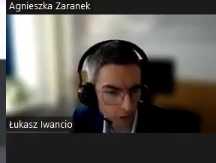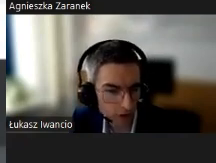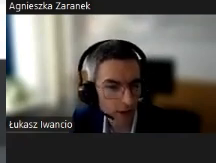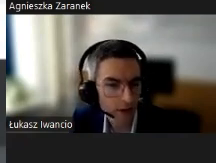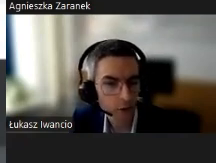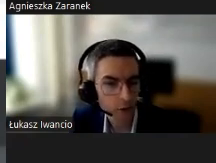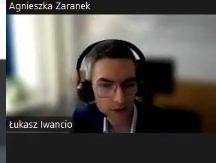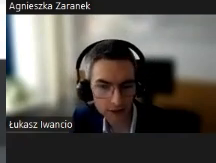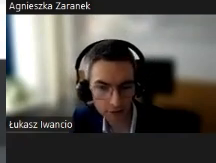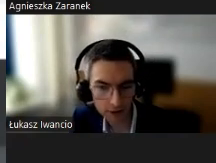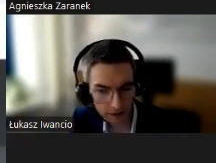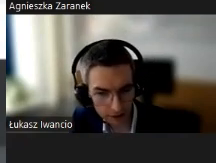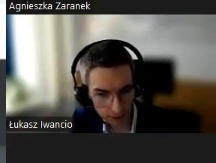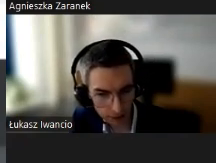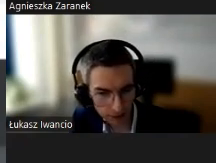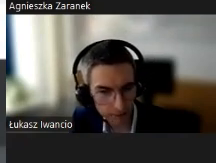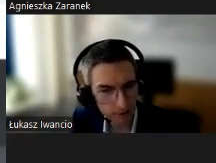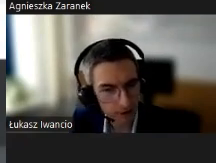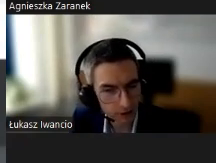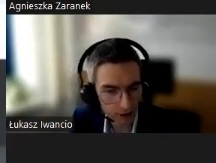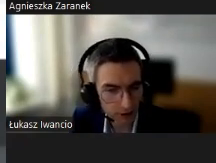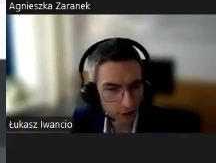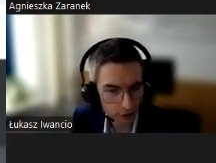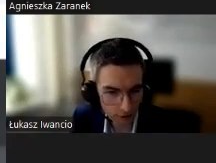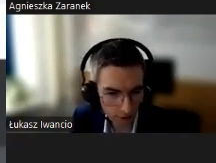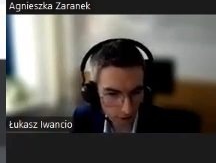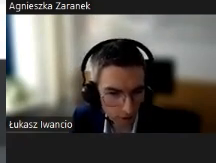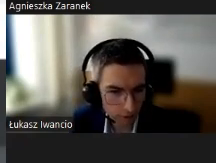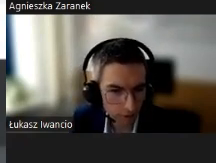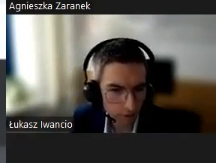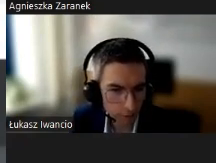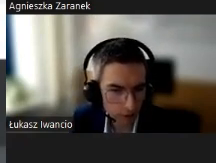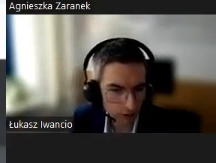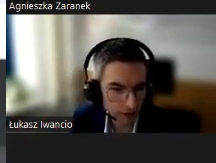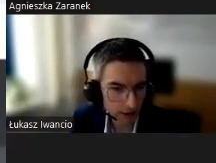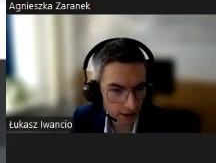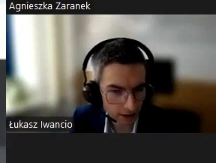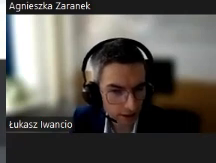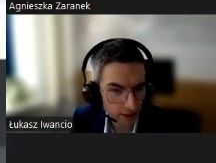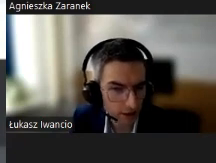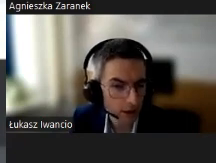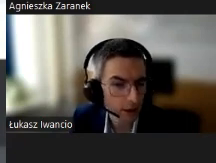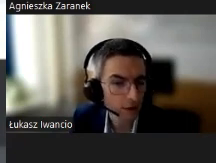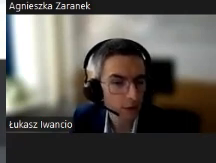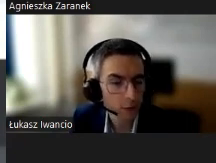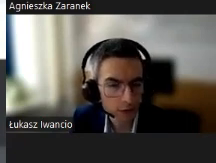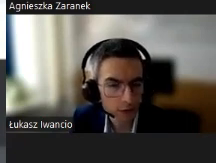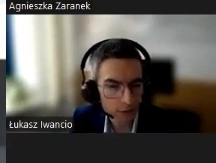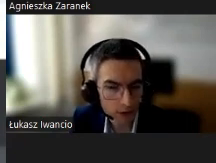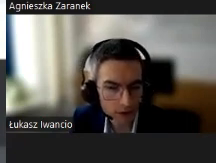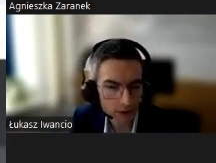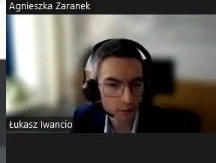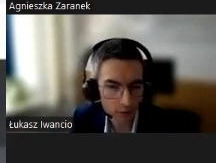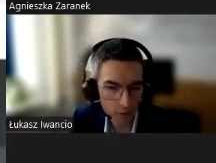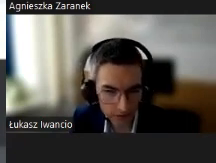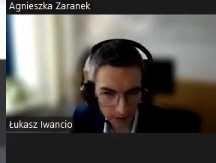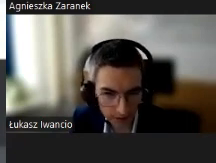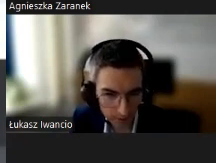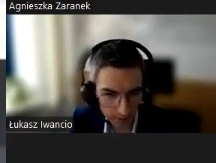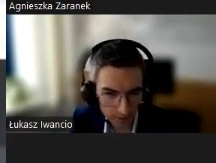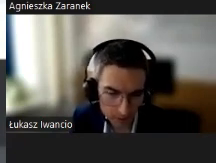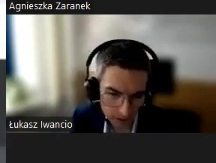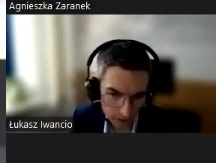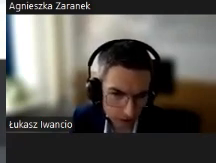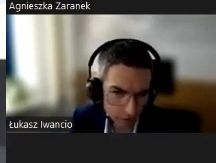wniosku. Tu jest ważna sprawa, jeżeli chodzi o formularz skargi, on musi być